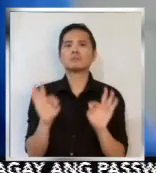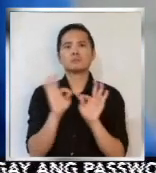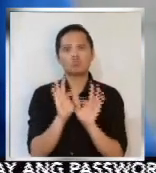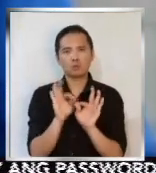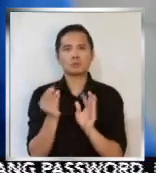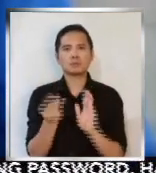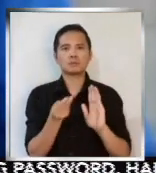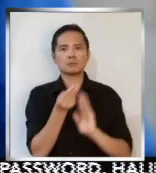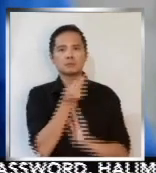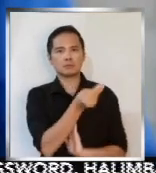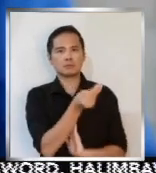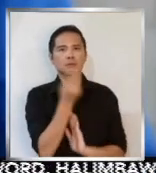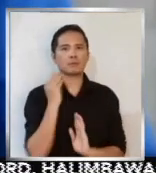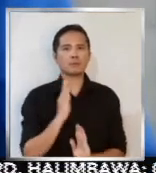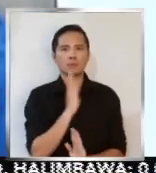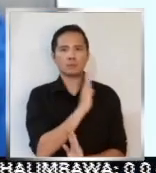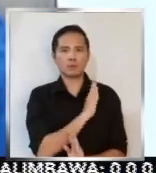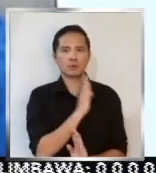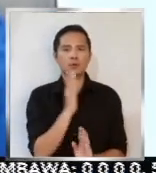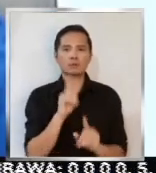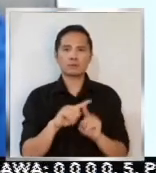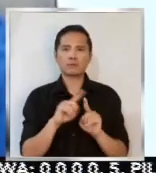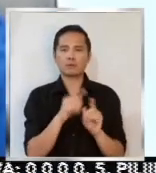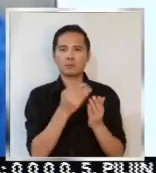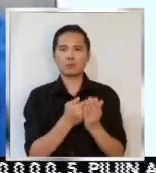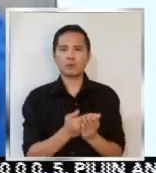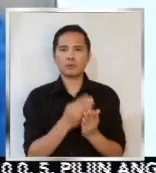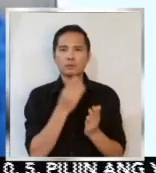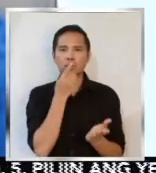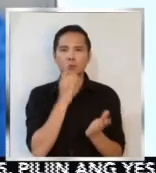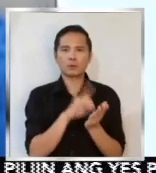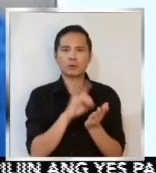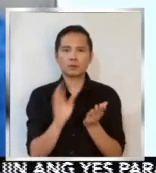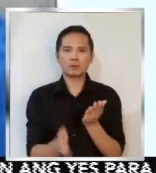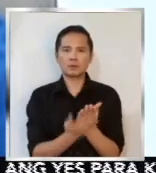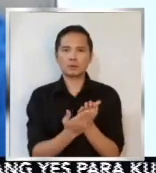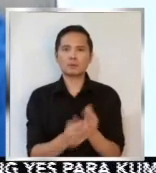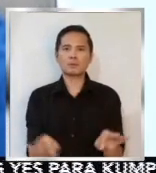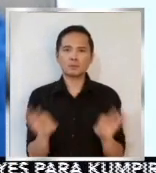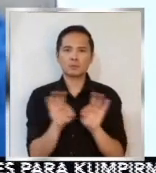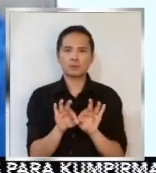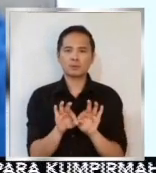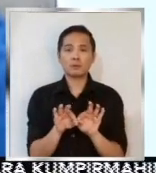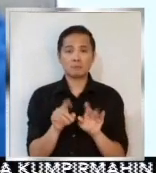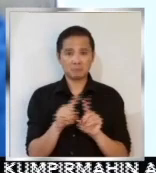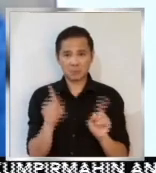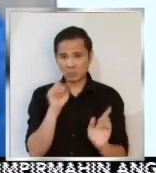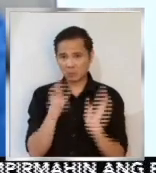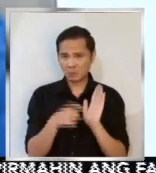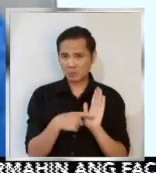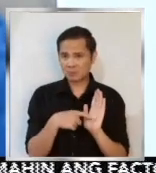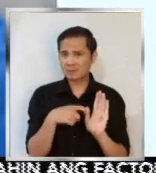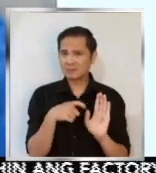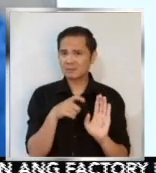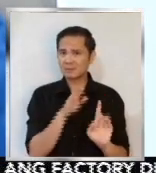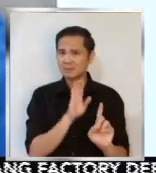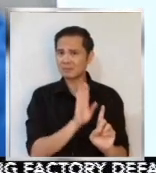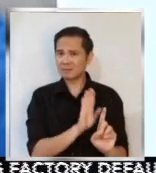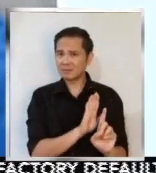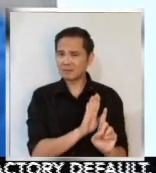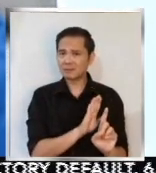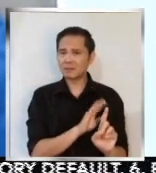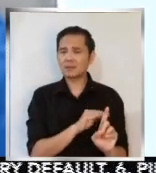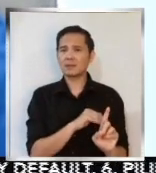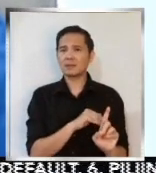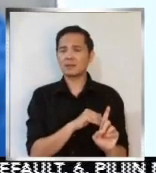actually. Wala namang kaming nakita na ang board mismo ma-hold accountable